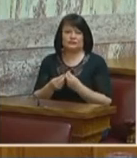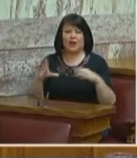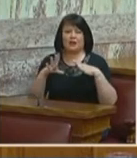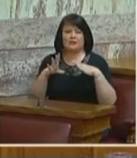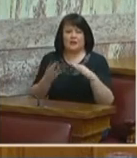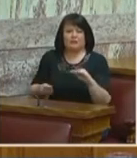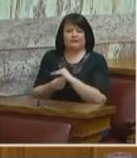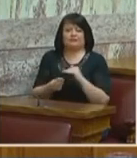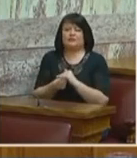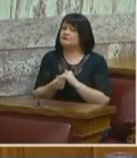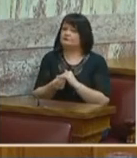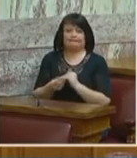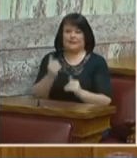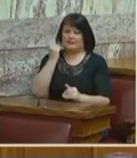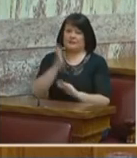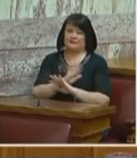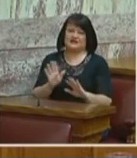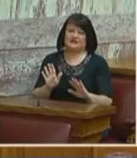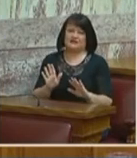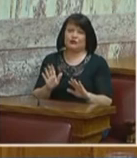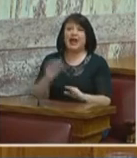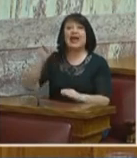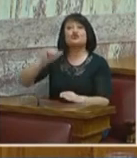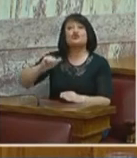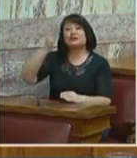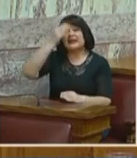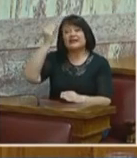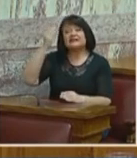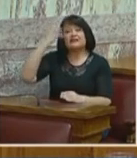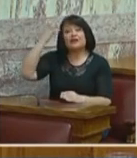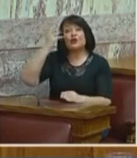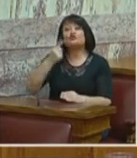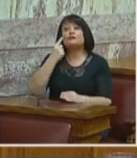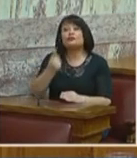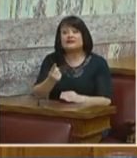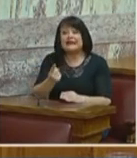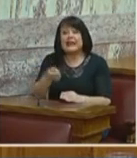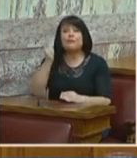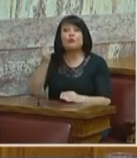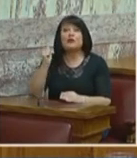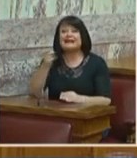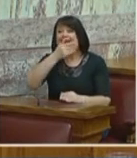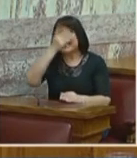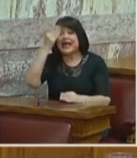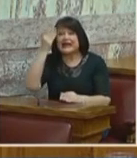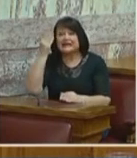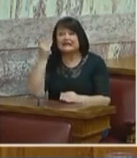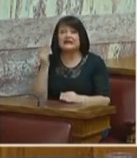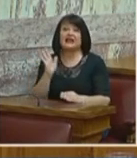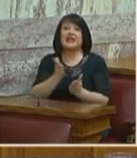Υπηρέτησα την κατά Αριστοτέλη αρετή και ευδαιμονία της πολιτείας και την πολιτική